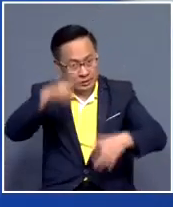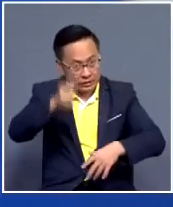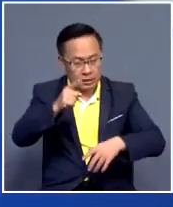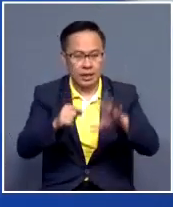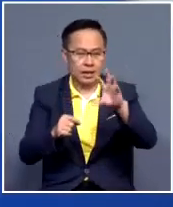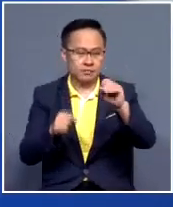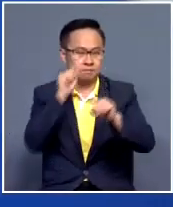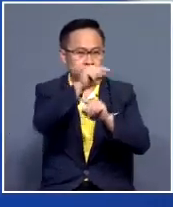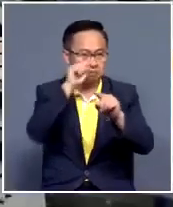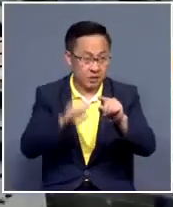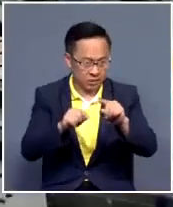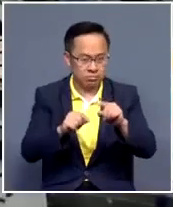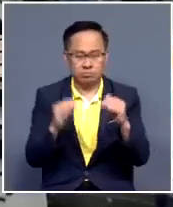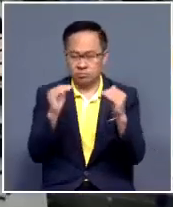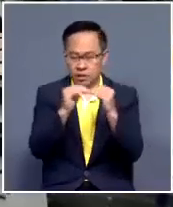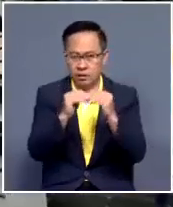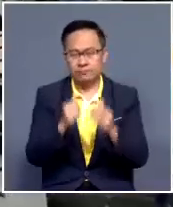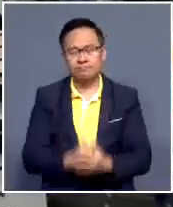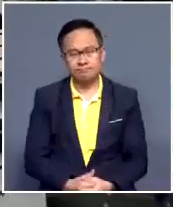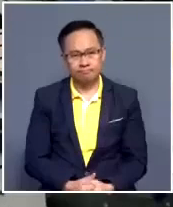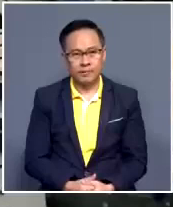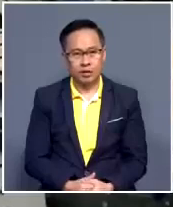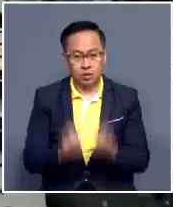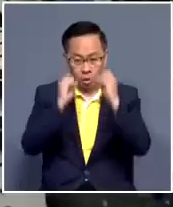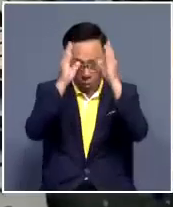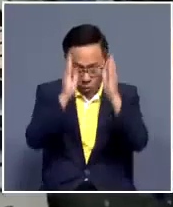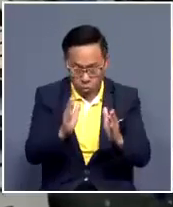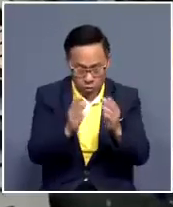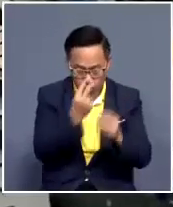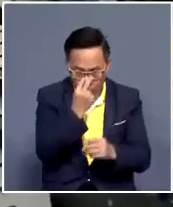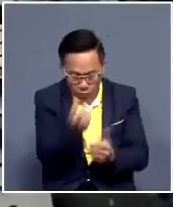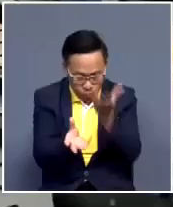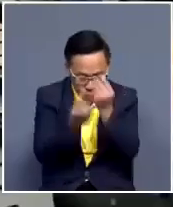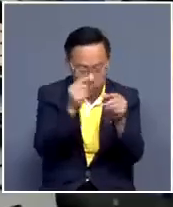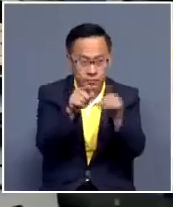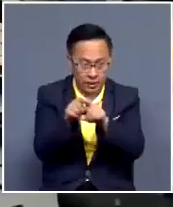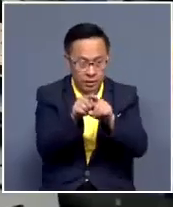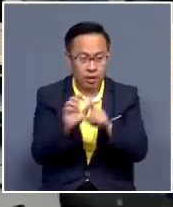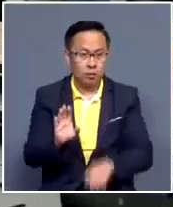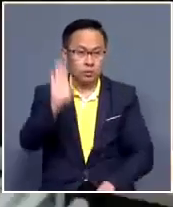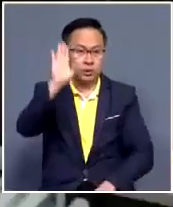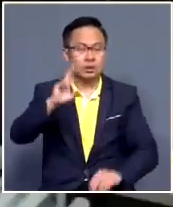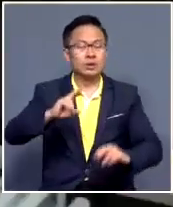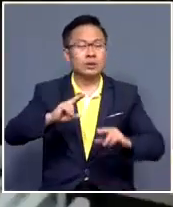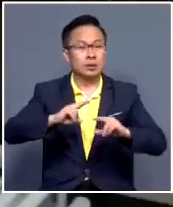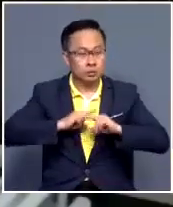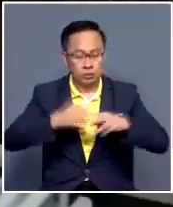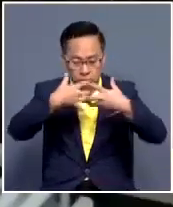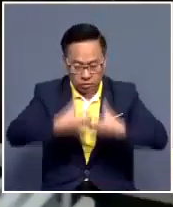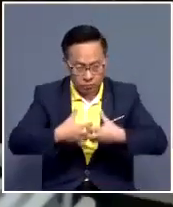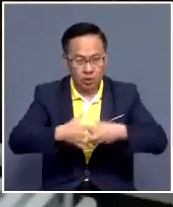จะต้องไปเรียนของจริงในสถานที่จริงโดยที่ครูต้องตามไปด้วยนะขณะเดียวกันภาคอุตสาหกรรมก็ต้องกำหนดคนที่จะมาเป็นครูร่วม